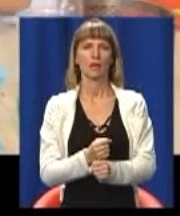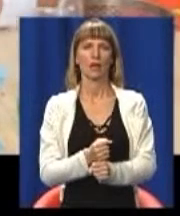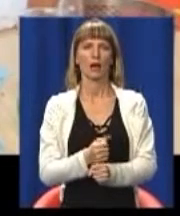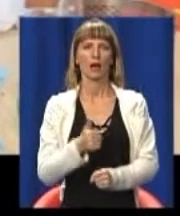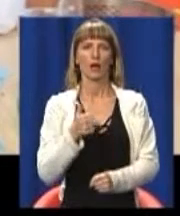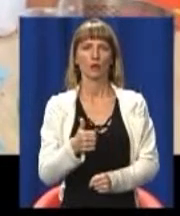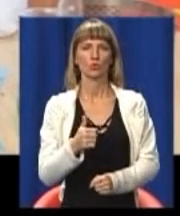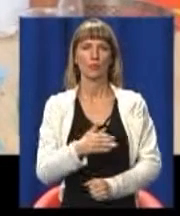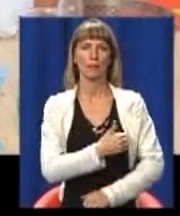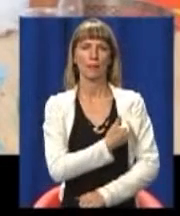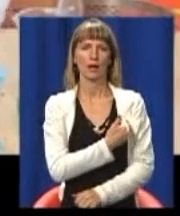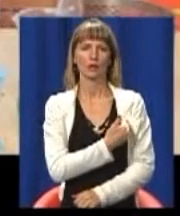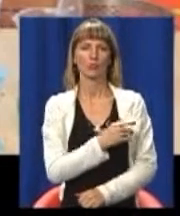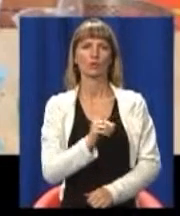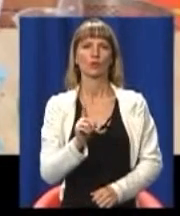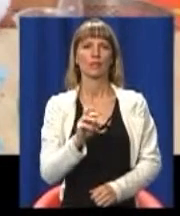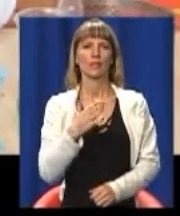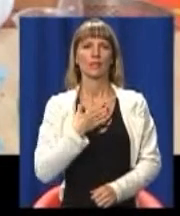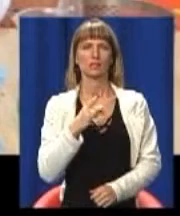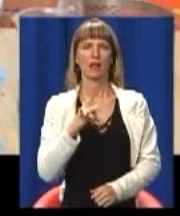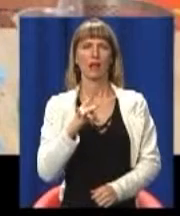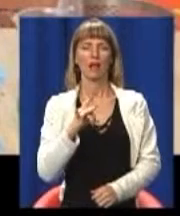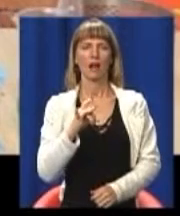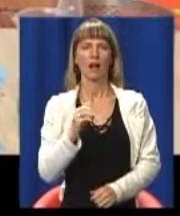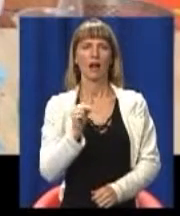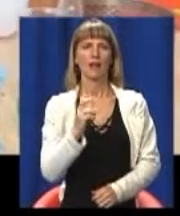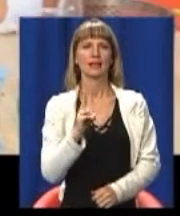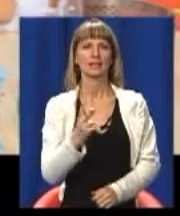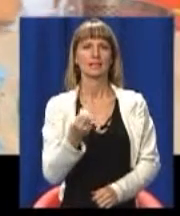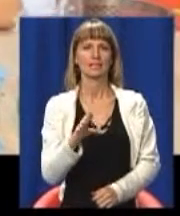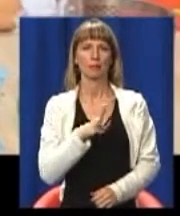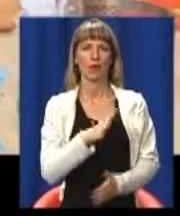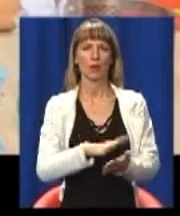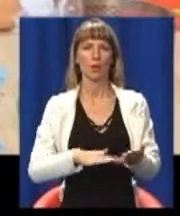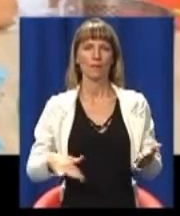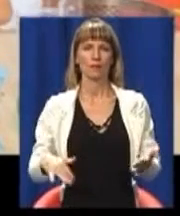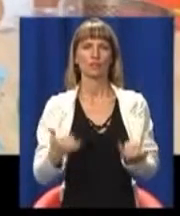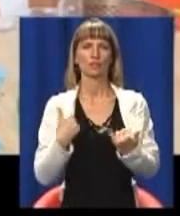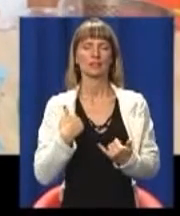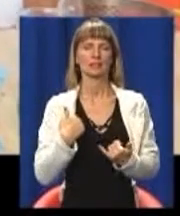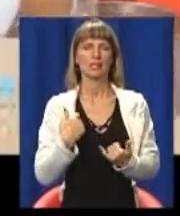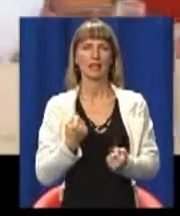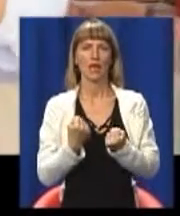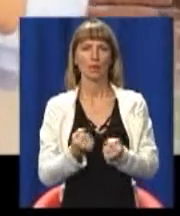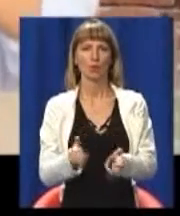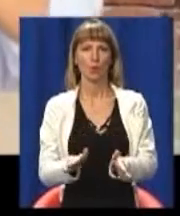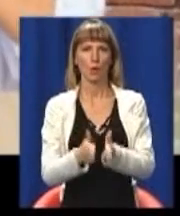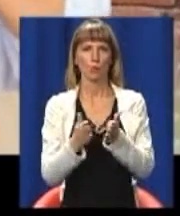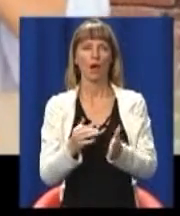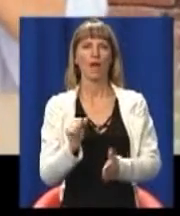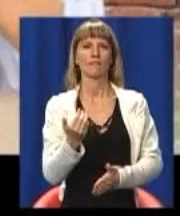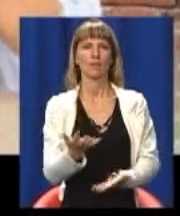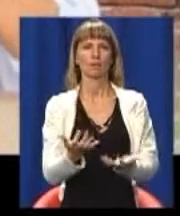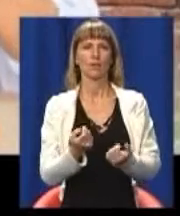щоб наша з вами реакція була найбільш видовищною. Так, тепер я тримаю колбу, а ви